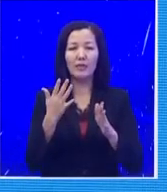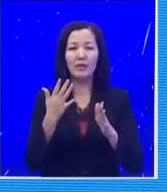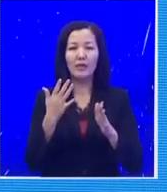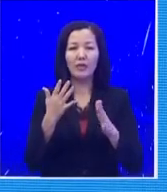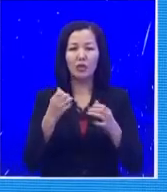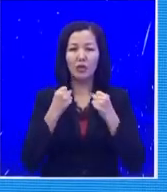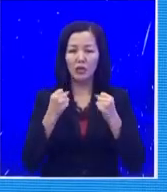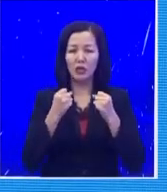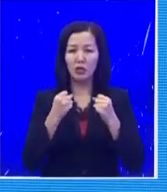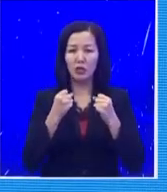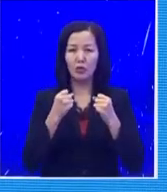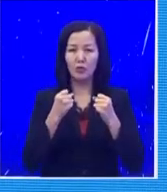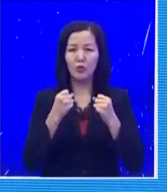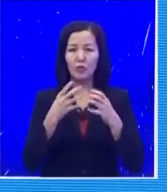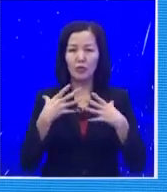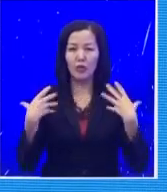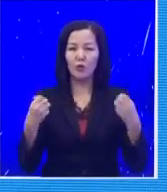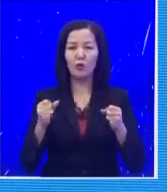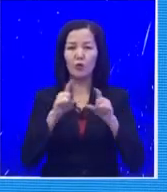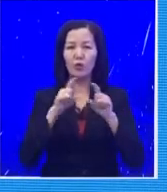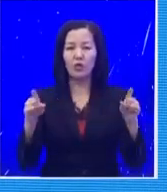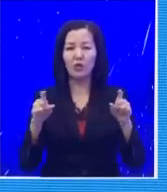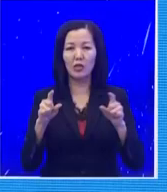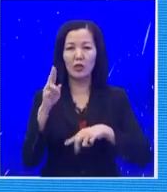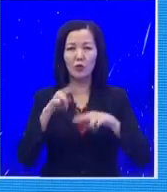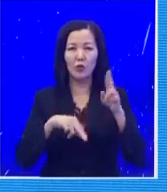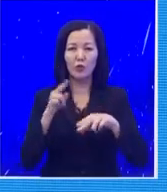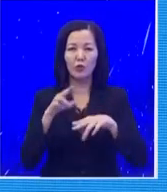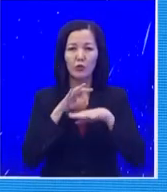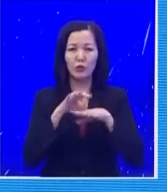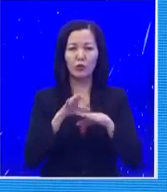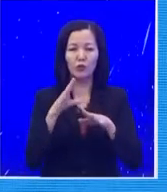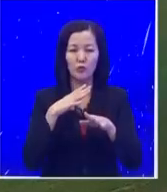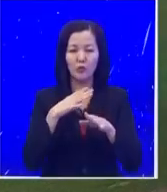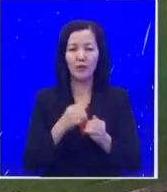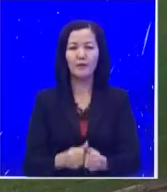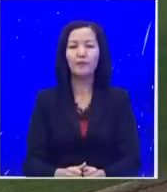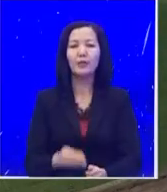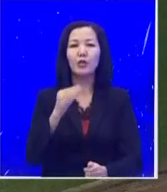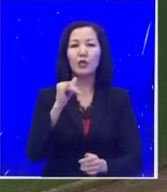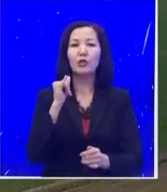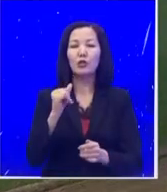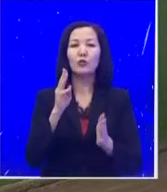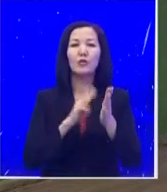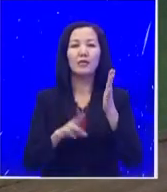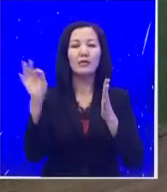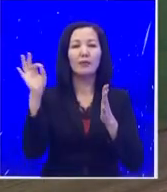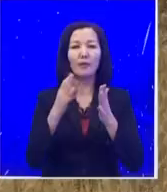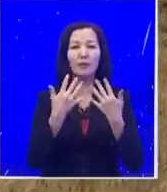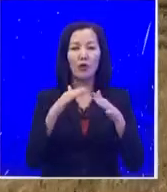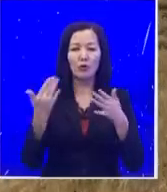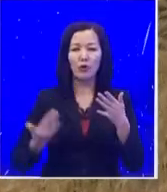дене шынықтыру, сауықтыру кешендерінің құрылысы жүргізілуде. Жетісулықтардың 80% ауылда